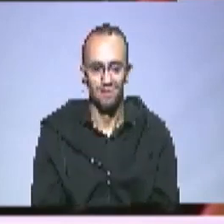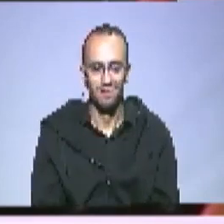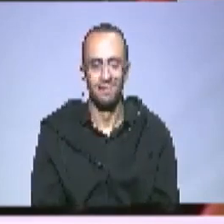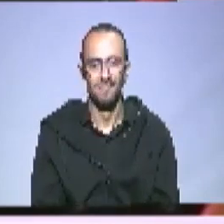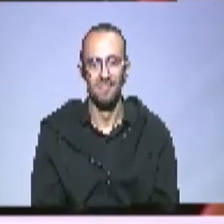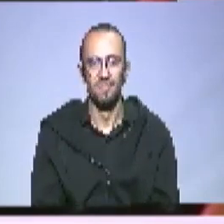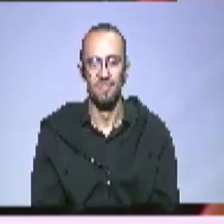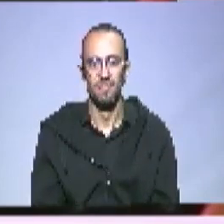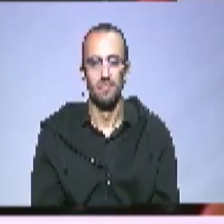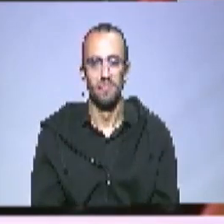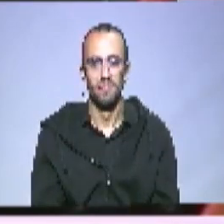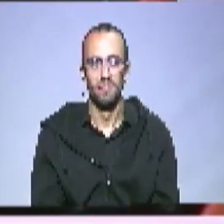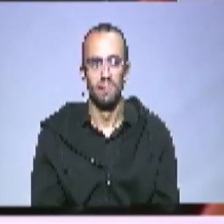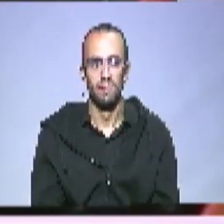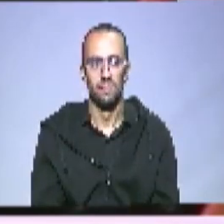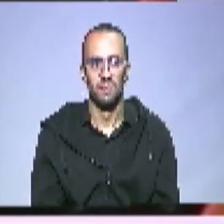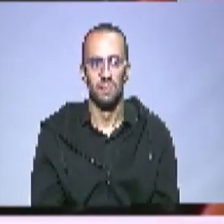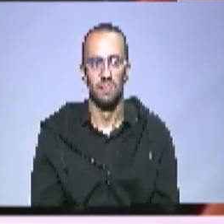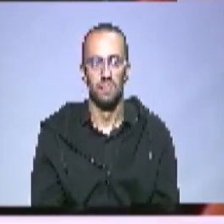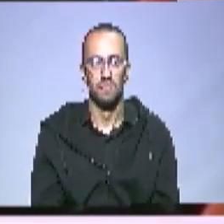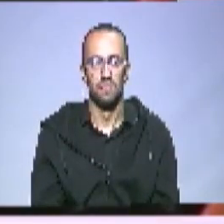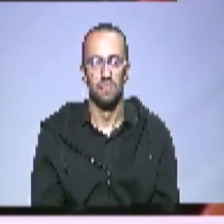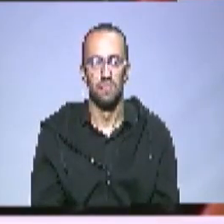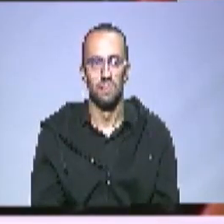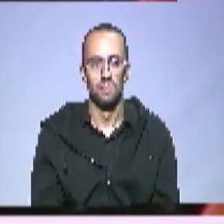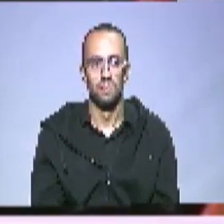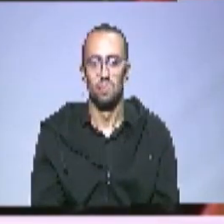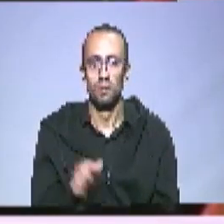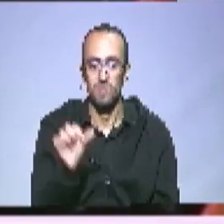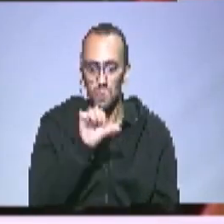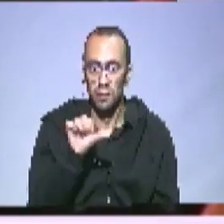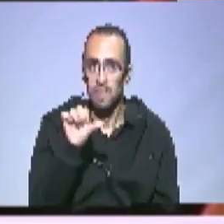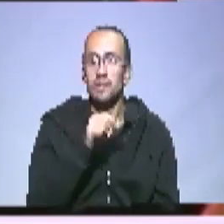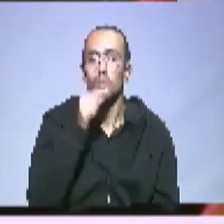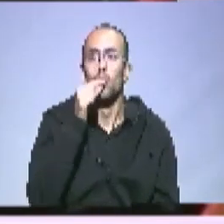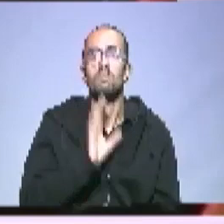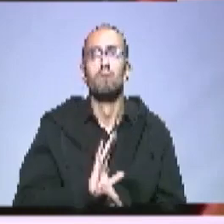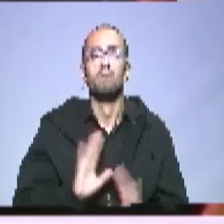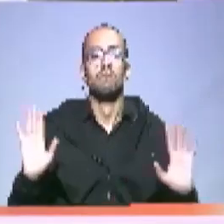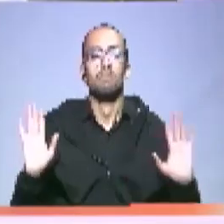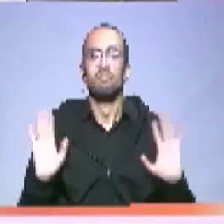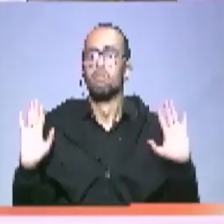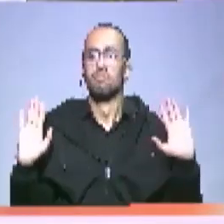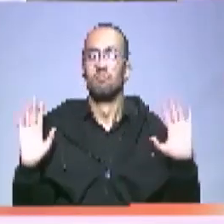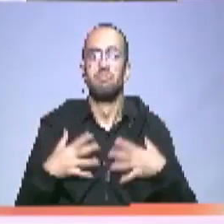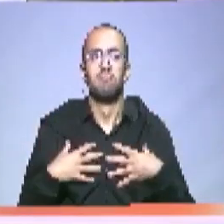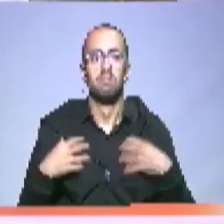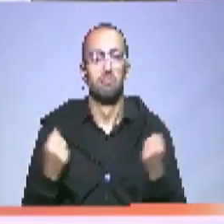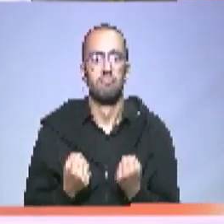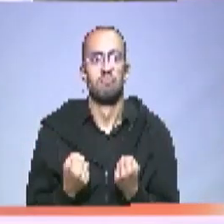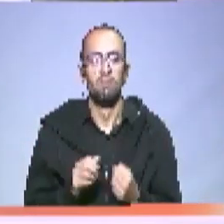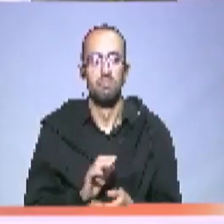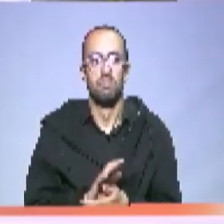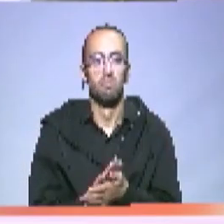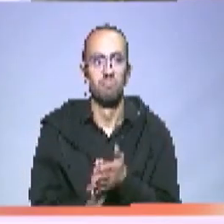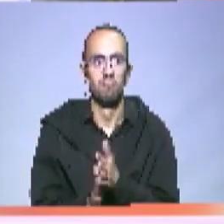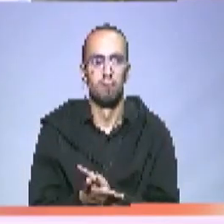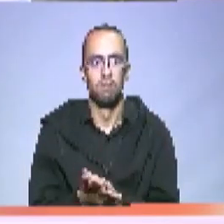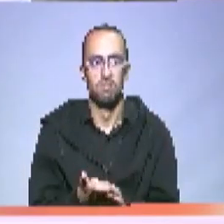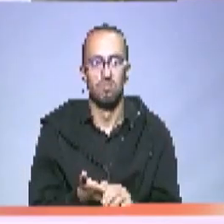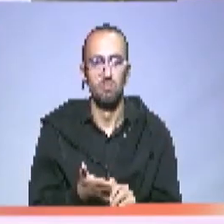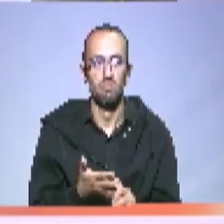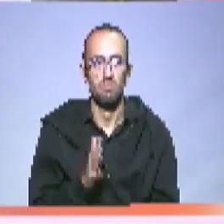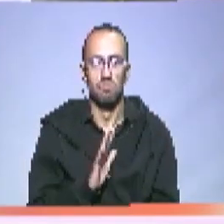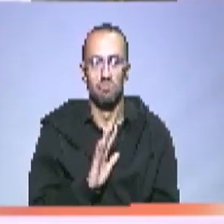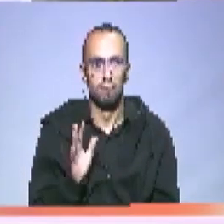حاجه من الحاجات المميزه جدا يعني. حتى الزيت يا شيف حطيت زيت زيتون يعني. زيت زيتون. ما فيهاش اي حاجه خالص. زيت زيتون، وممكن ندعم